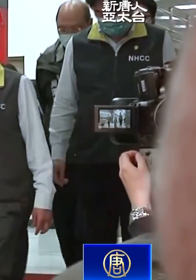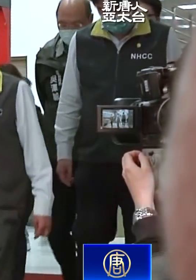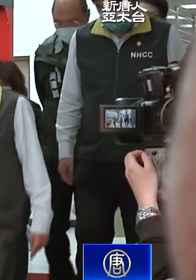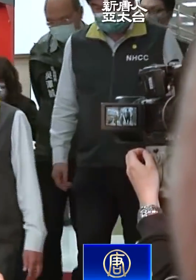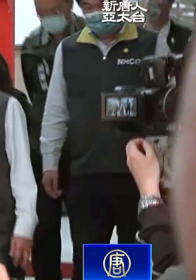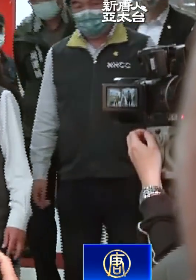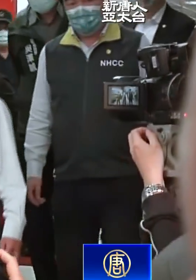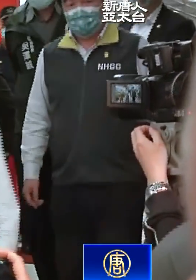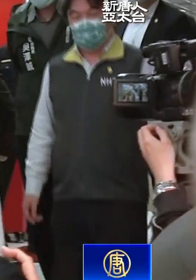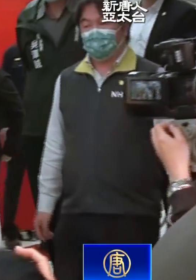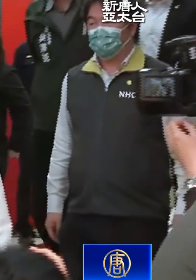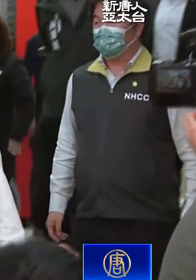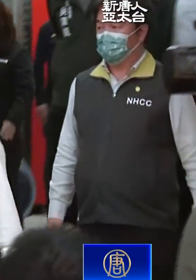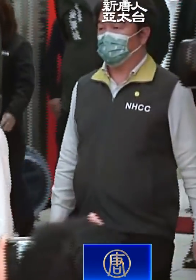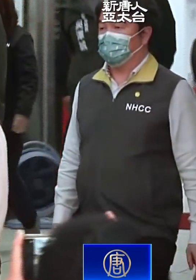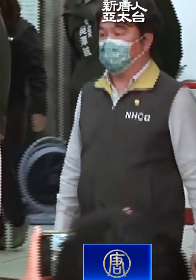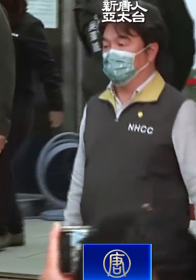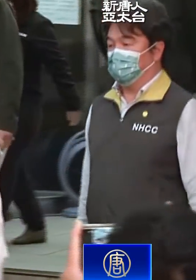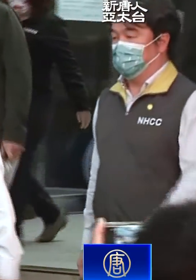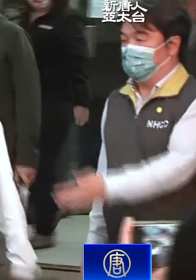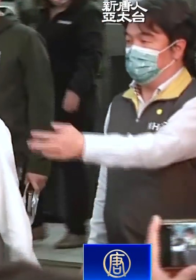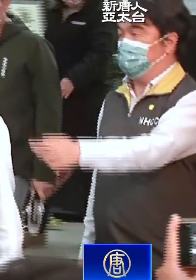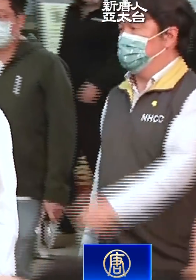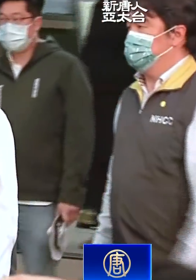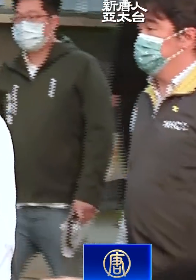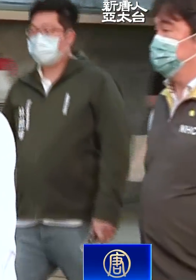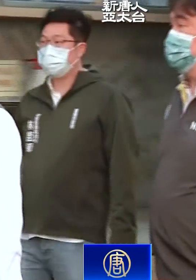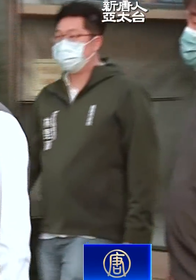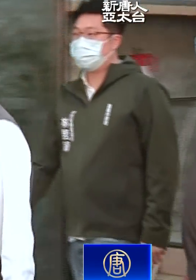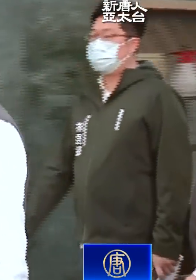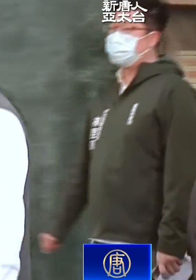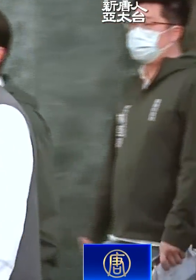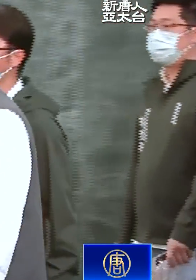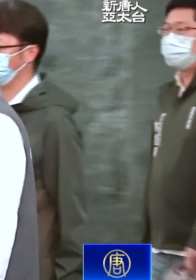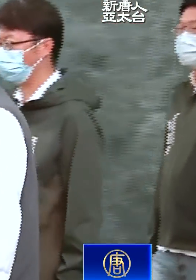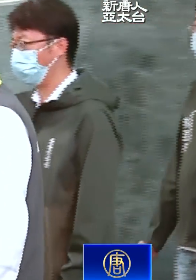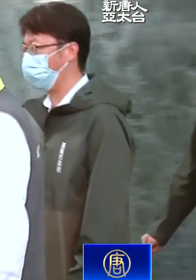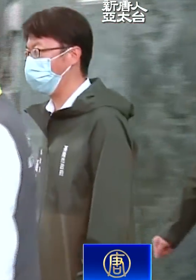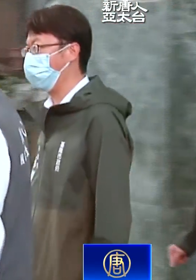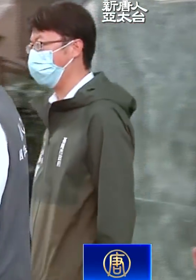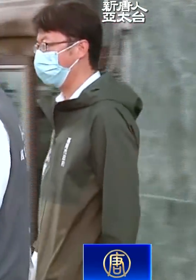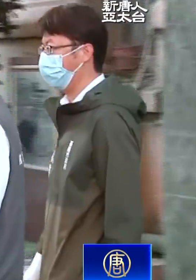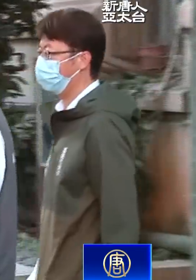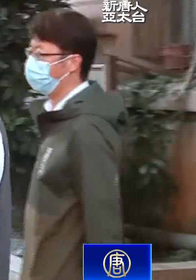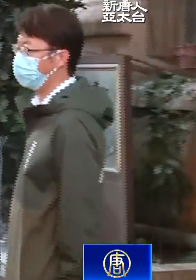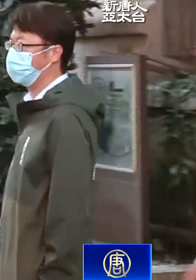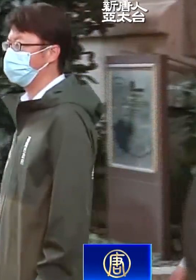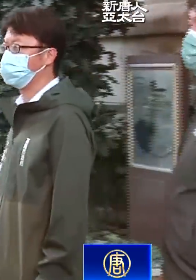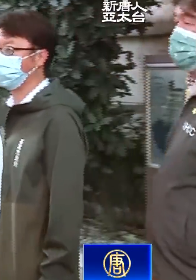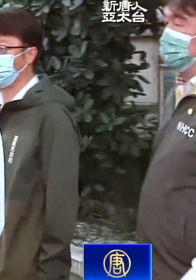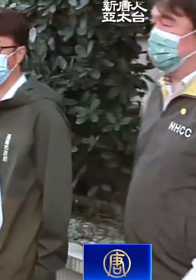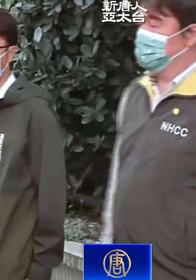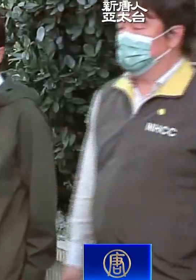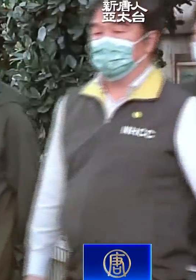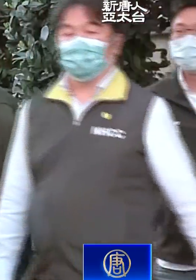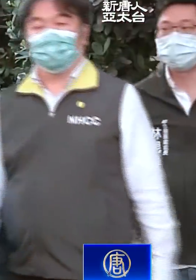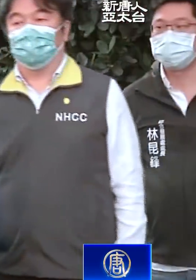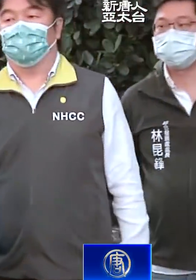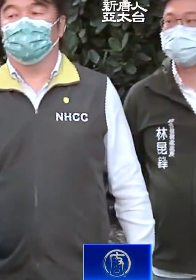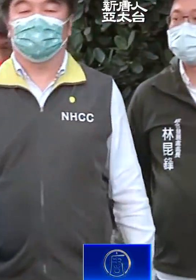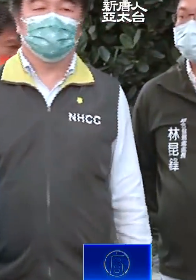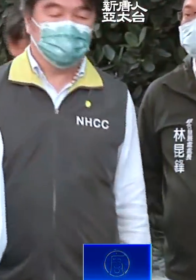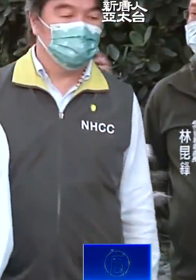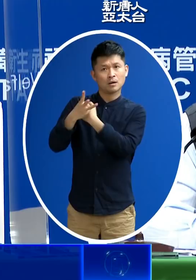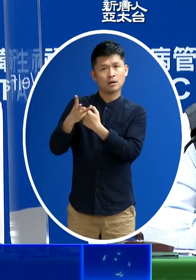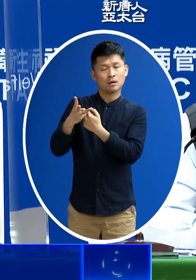自到基隆视察时就下达指示，要基隆实施类普筛，不过并不会针对基隆社区收紧